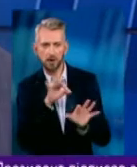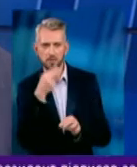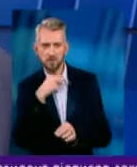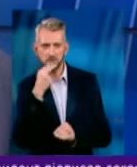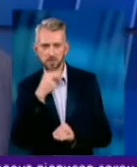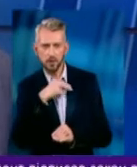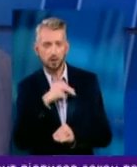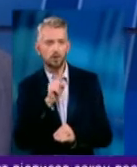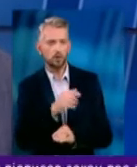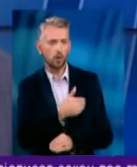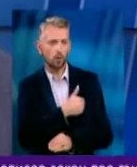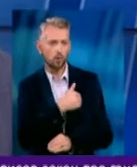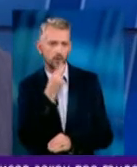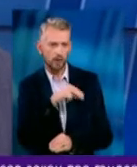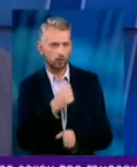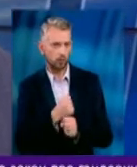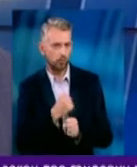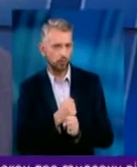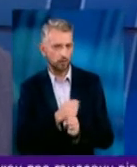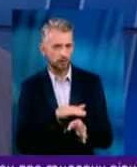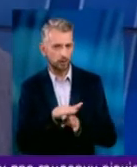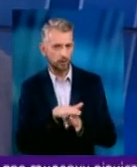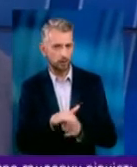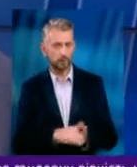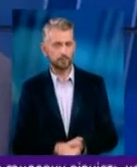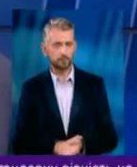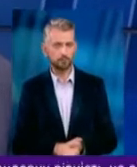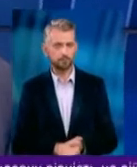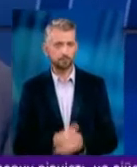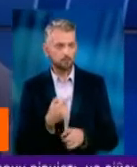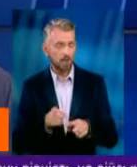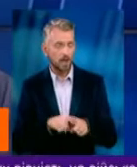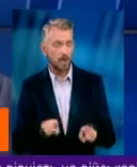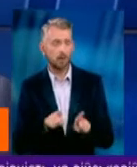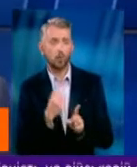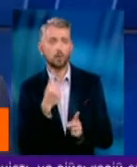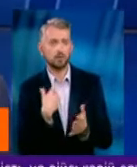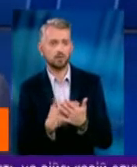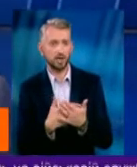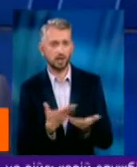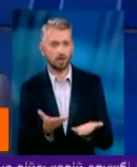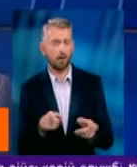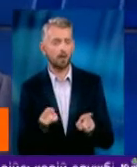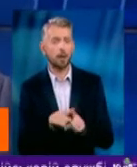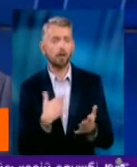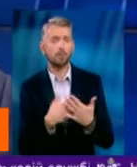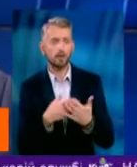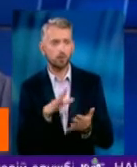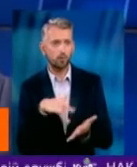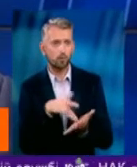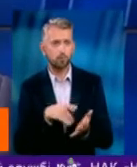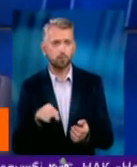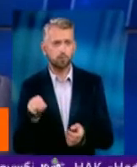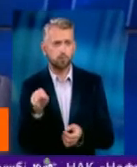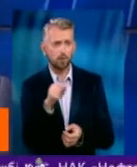тому що вони хочуть якісної роботи виконаної. Ну, це таки один з прикладів, таких прикладів по місту,